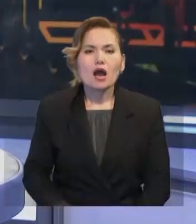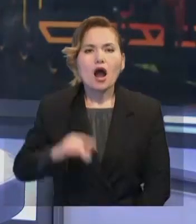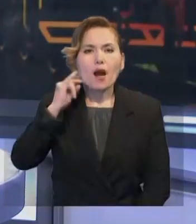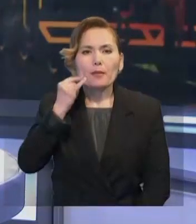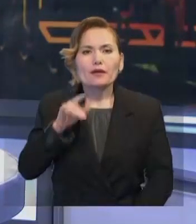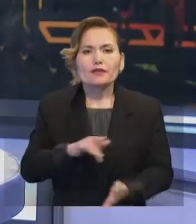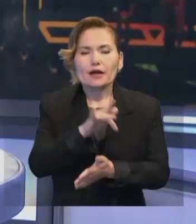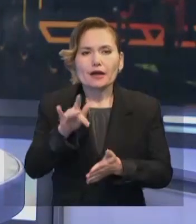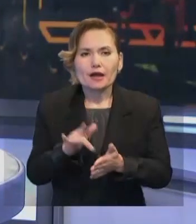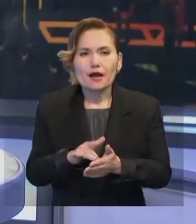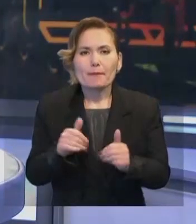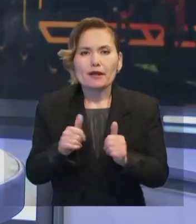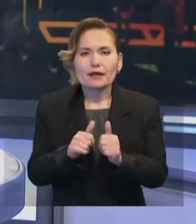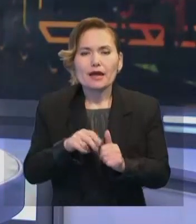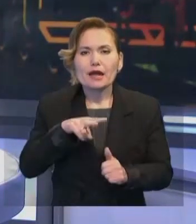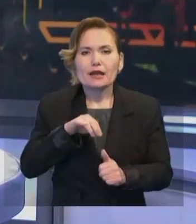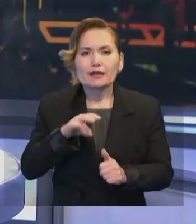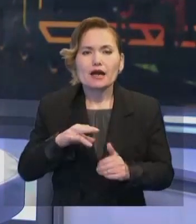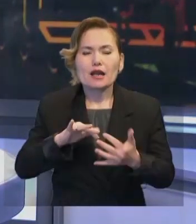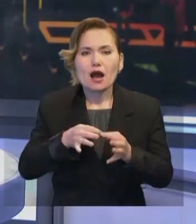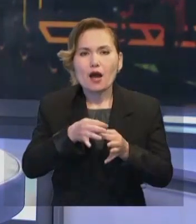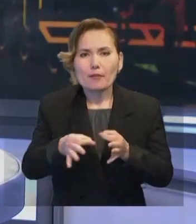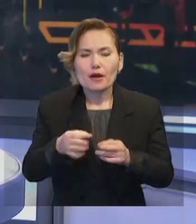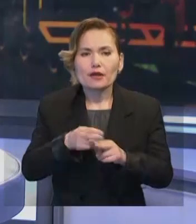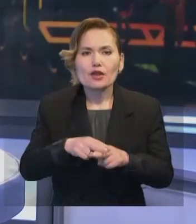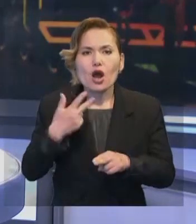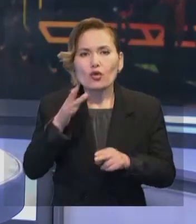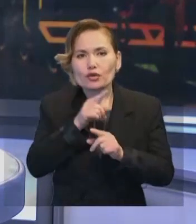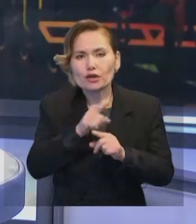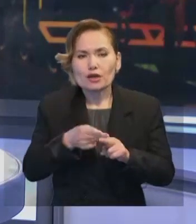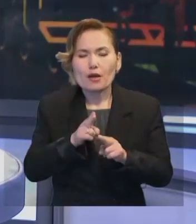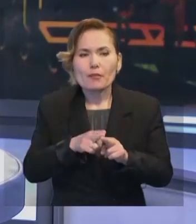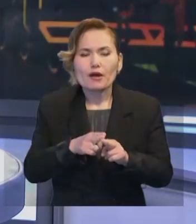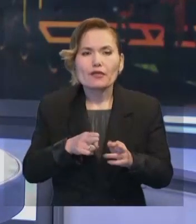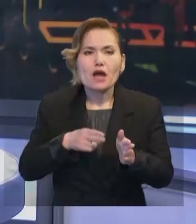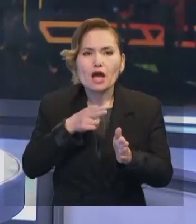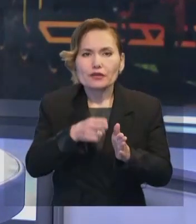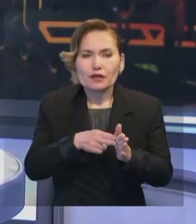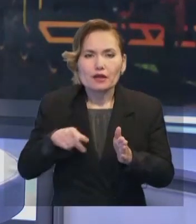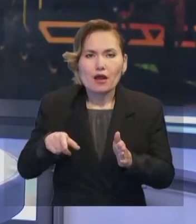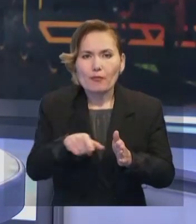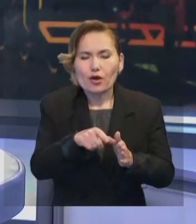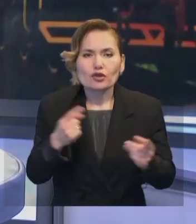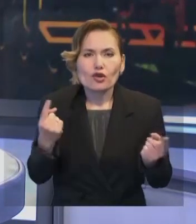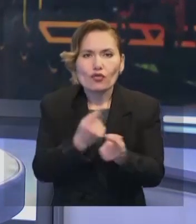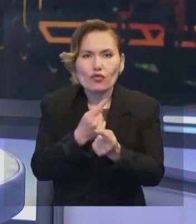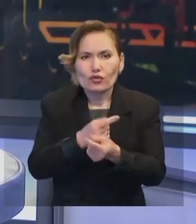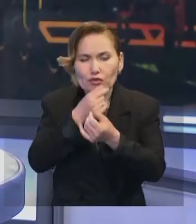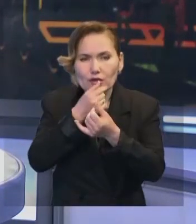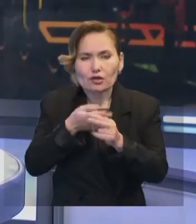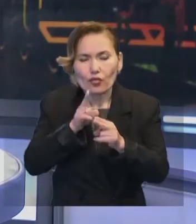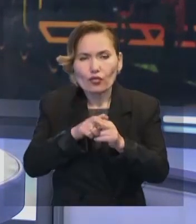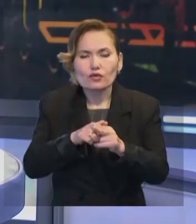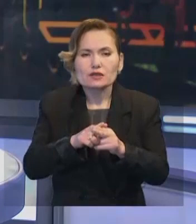Павлодар қаласының іргесіндегі Ленин кентінің тұрғындары 30 жыл бойы темір жолдан өту үшін қауіпті болса да пойыздың астынан